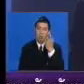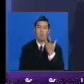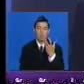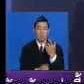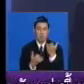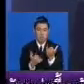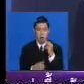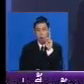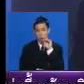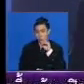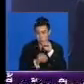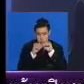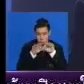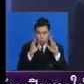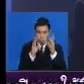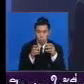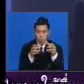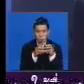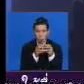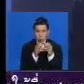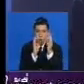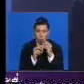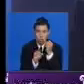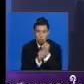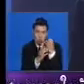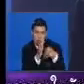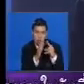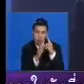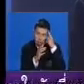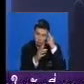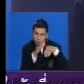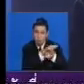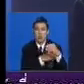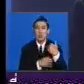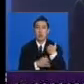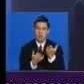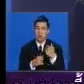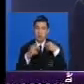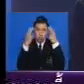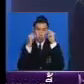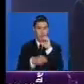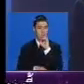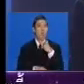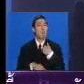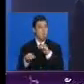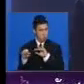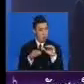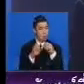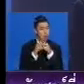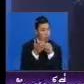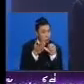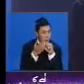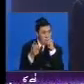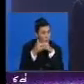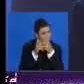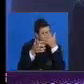ลุ่มผู้ต้องหานั้นสามารถที่จะเคลื่อนไหวได้ทันนะครับนายกรัฐมนตรีบอกว่าพร้อมจะแก้ปัญหาหากพบอุปสรรคที่ขัดขวางการทำงานคลี่คลายคดี